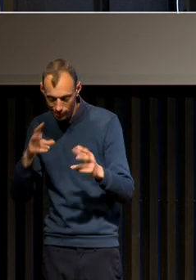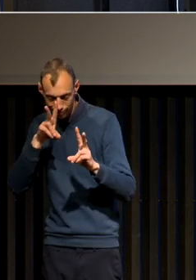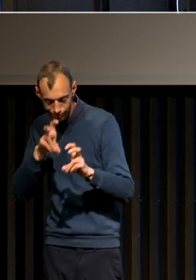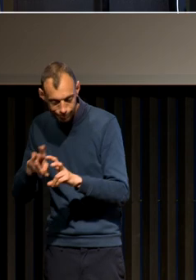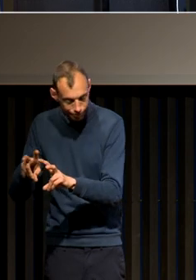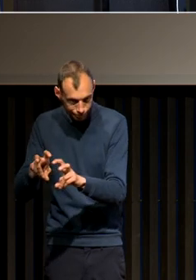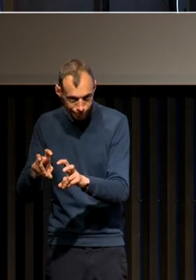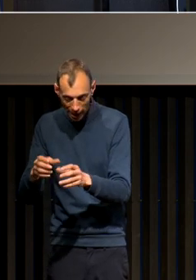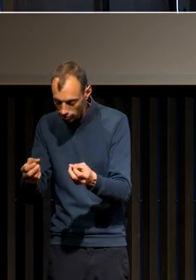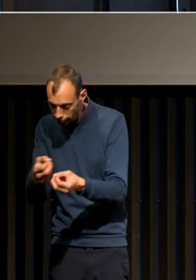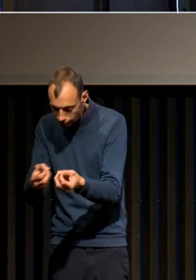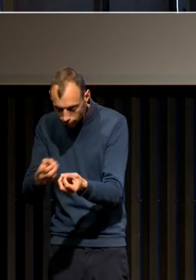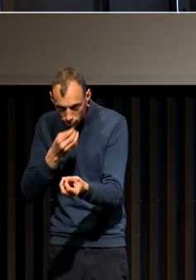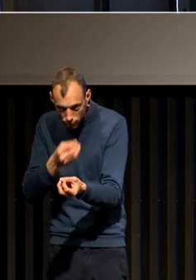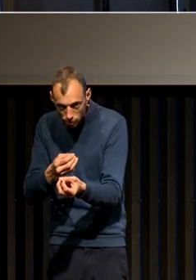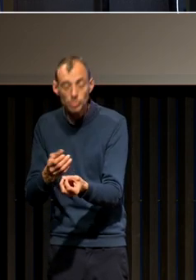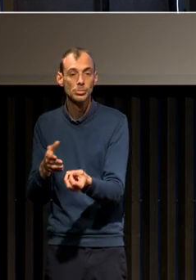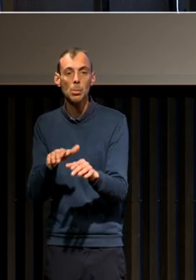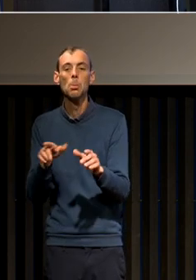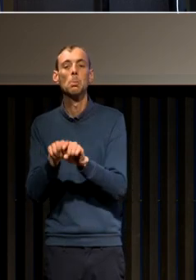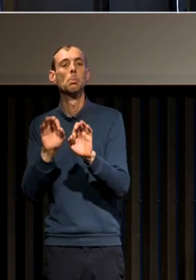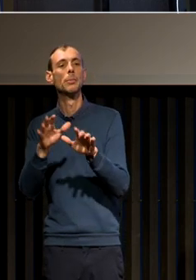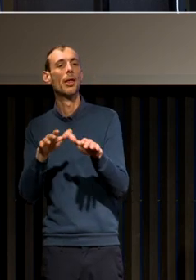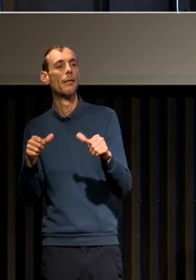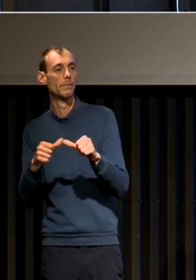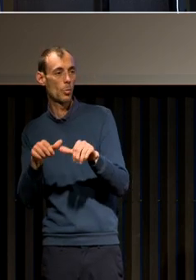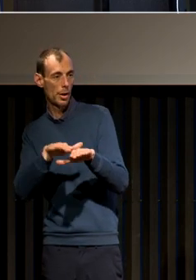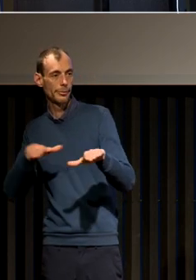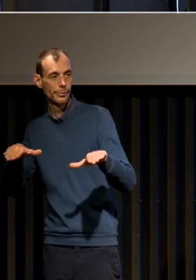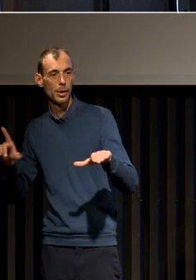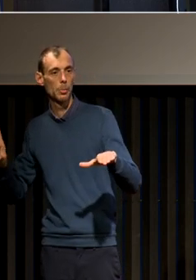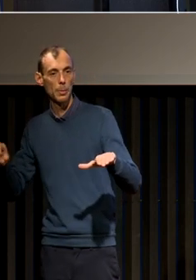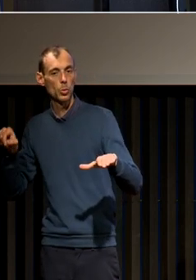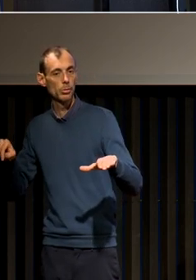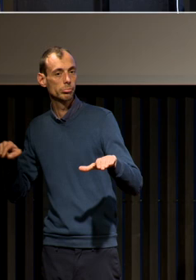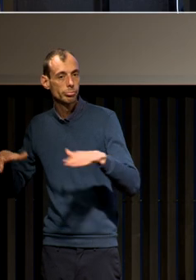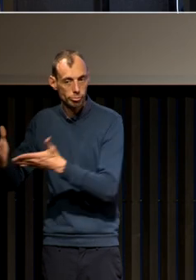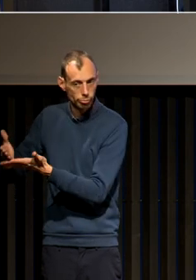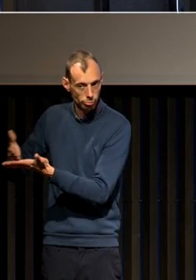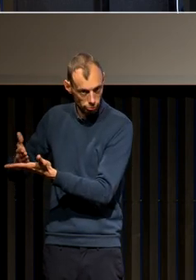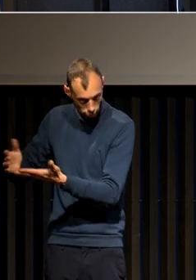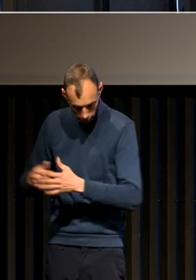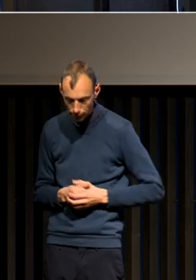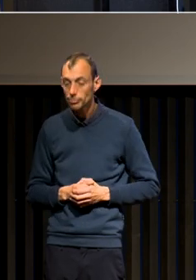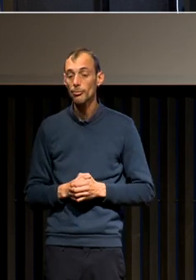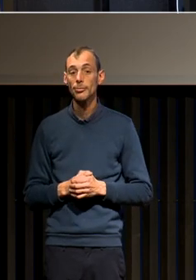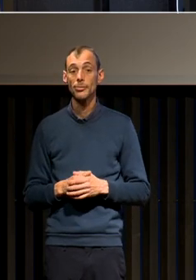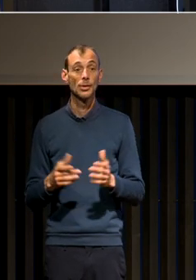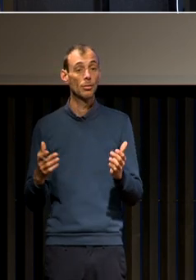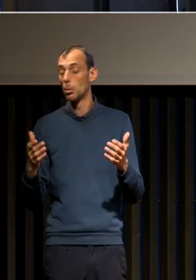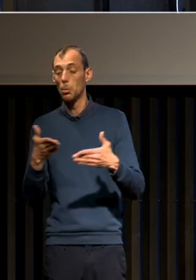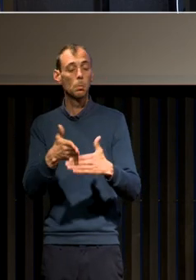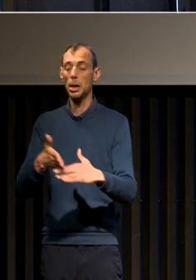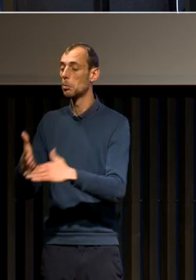En parallèle, sont préparés les spermatozoïdes. Et enfin, une fois qu'on a les ovocytes et les